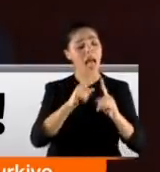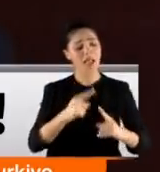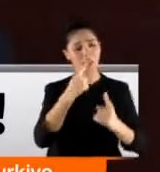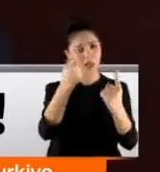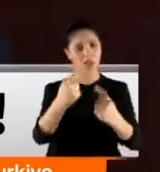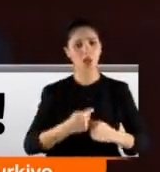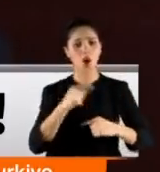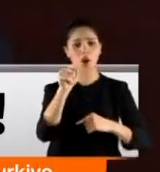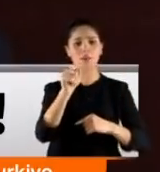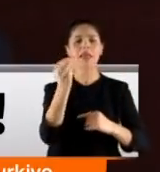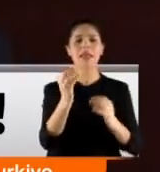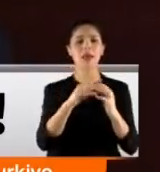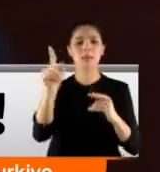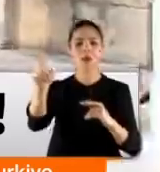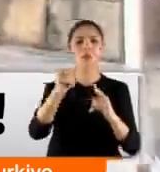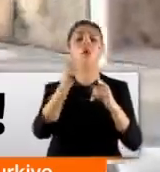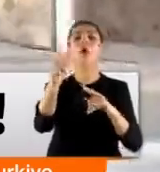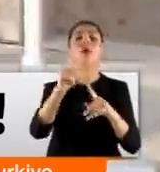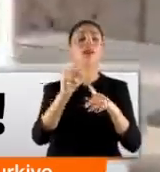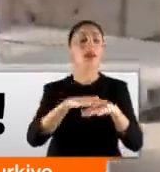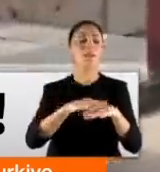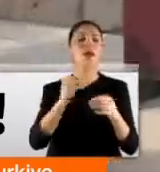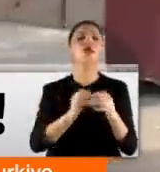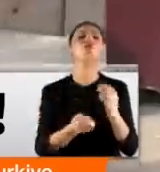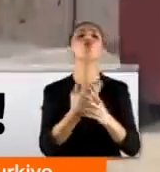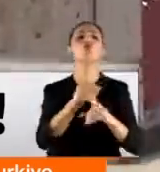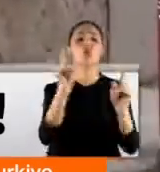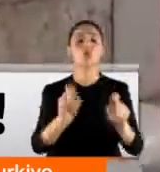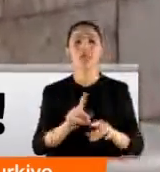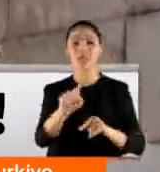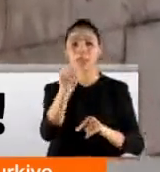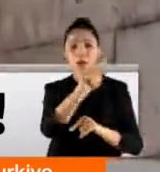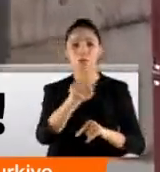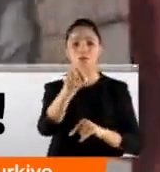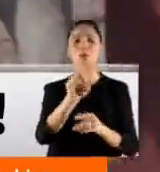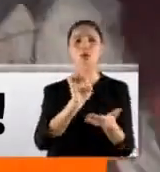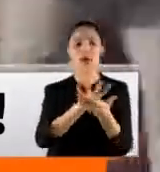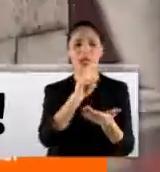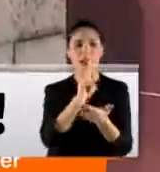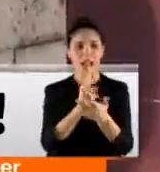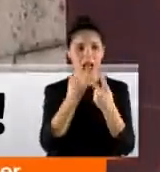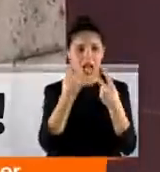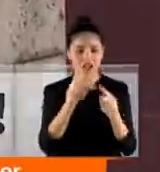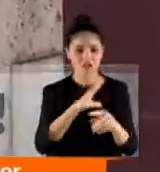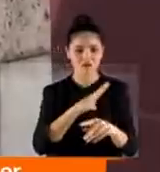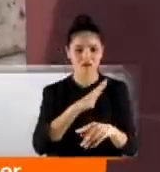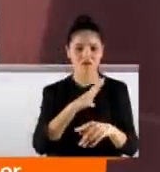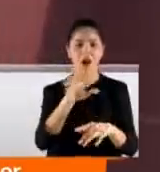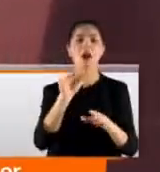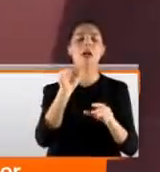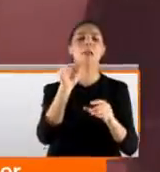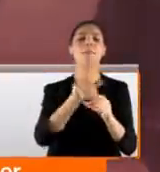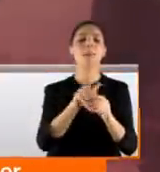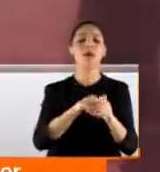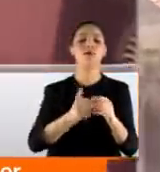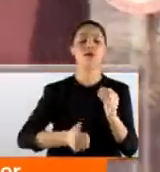Parti böyle bir taslak yazmak için kurulmadı. Savunmasının okunmasının ardından tam ihraç kararı açıklanacaktı ki meclis